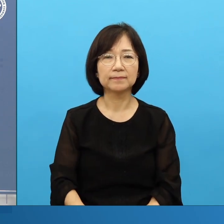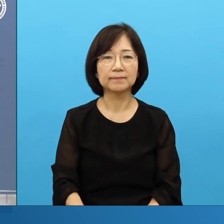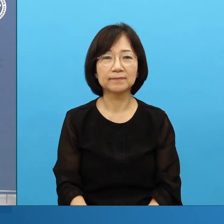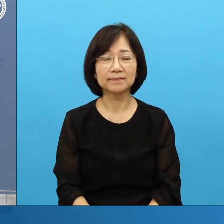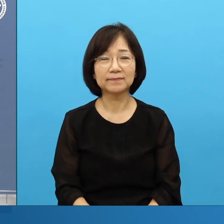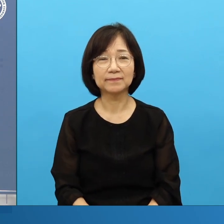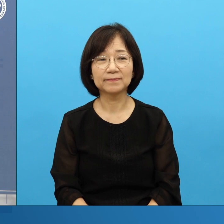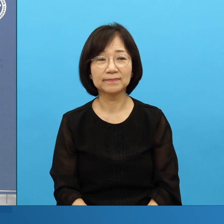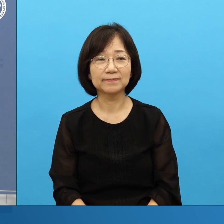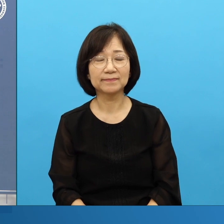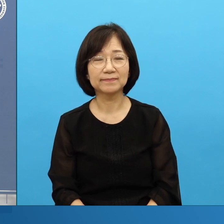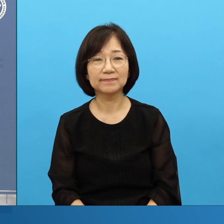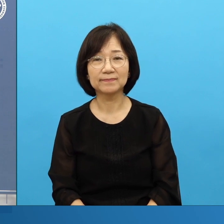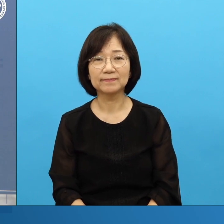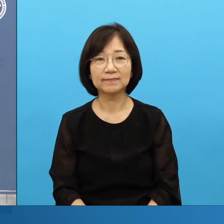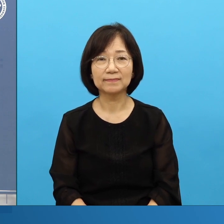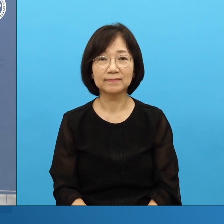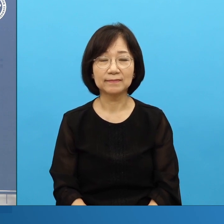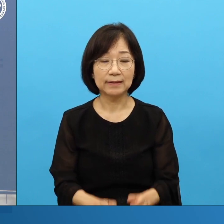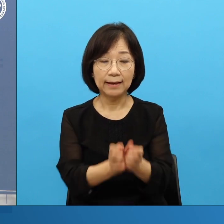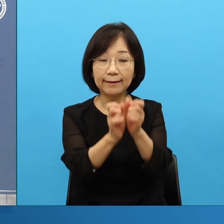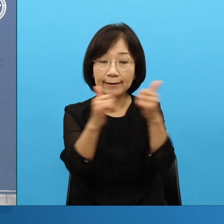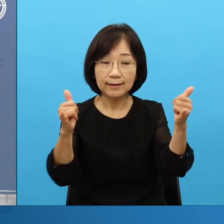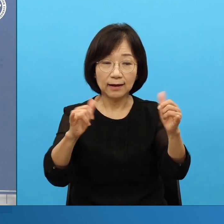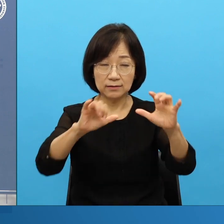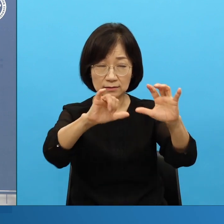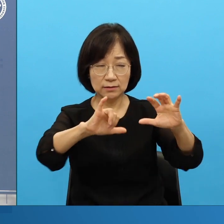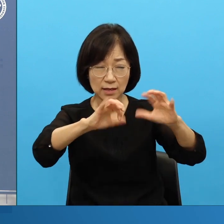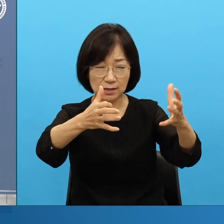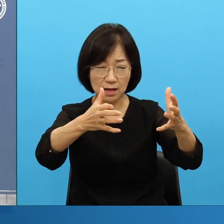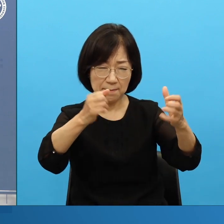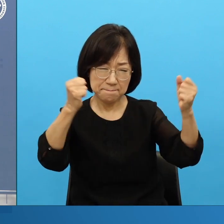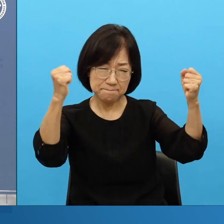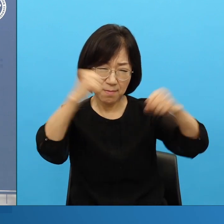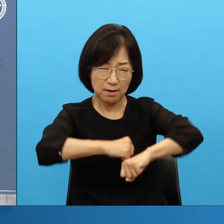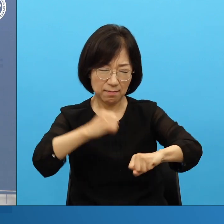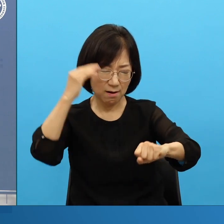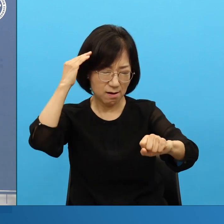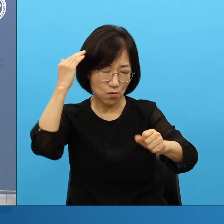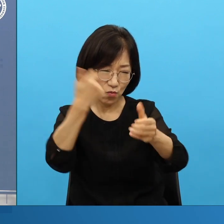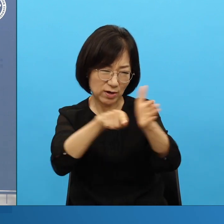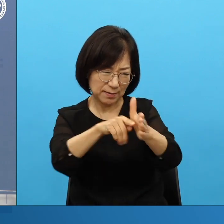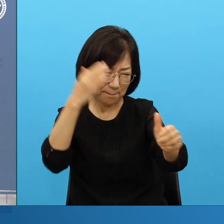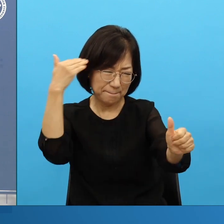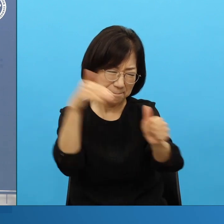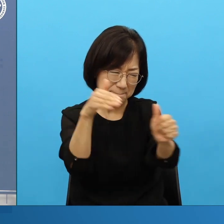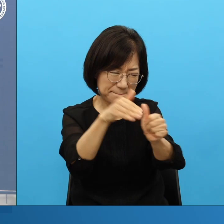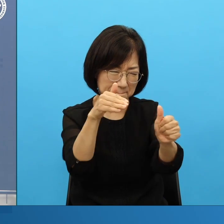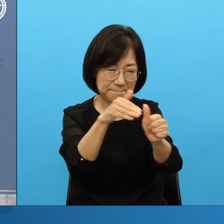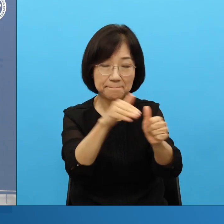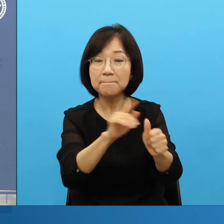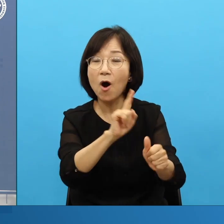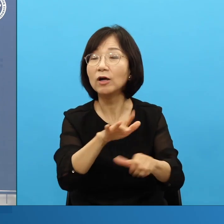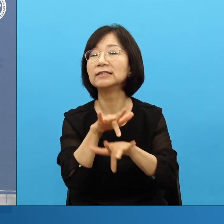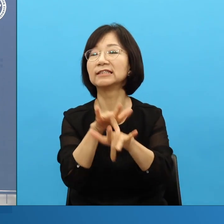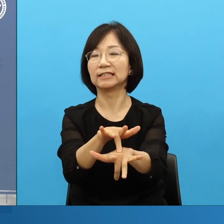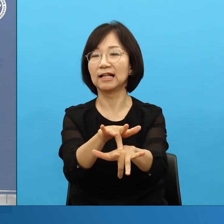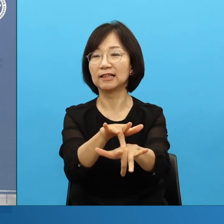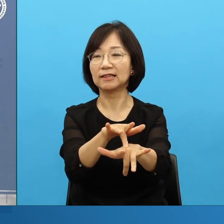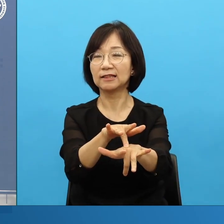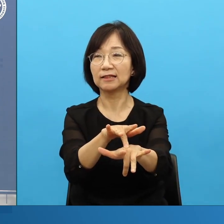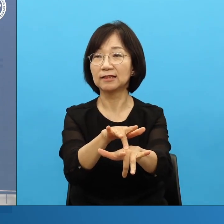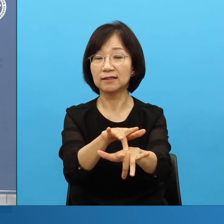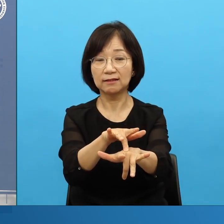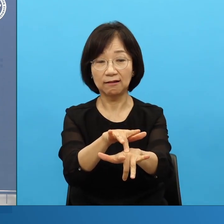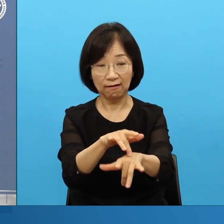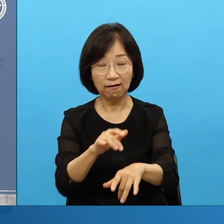세상을 멸망시키는 어마어마한 거 세상 사람 모릅니다. 이 진을 파하는 하나님의 강력한 힘의 It 말씀이란 is the 말이에요. strongholds that